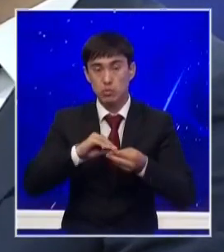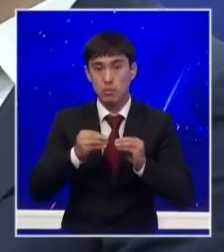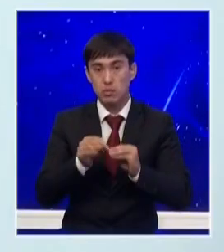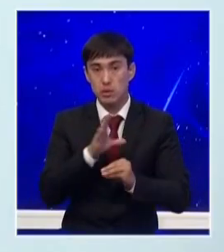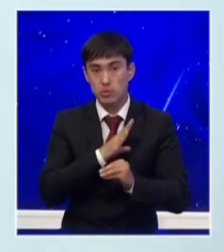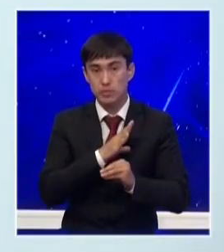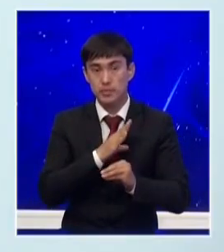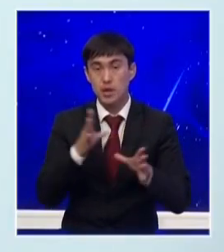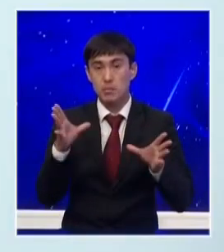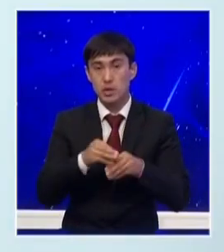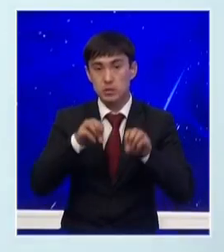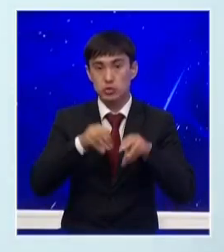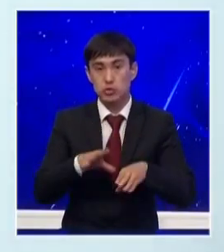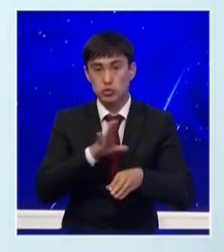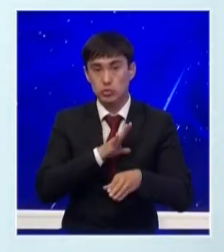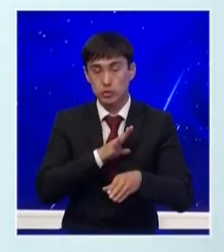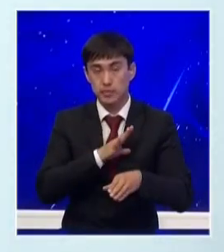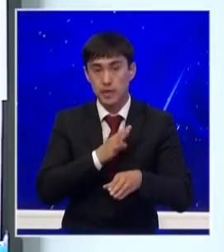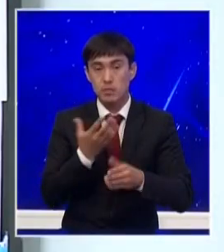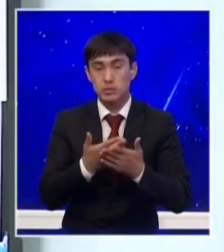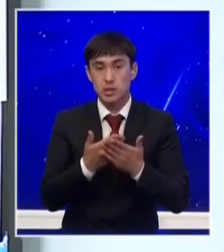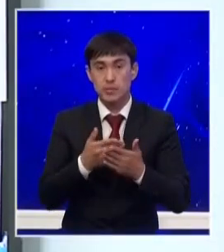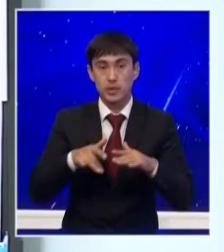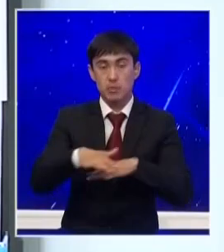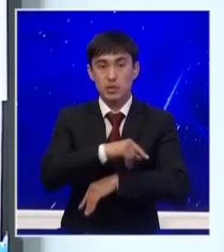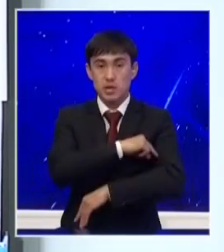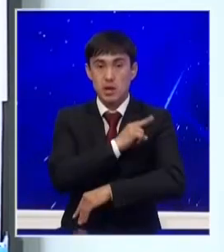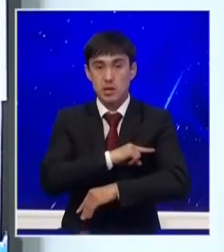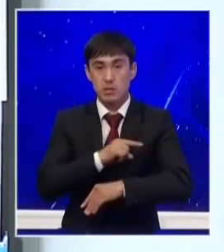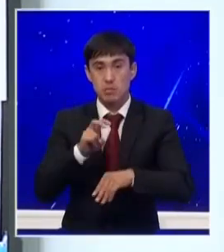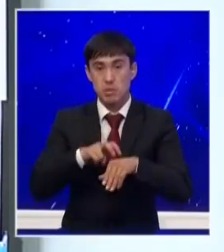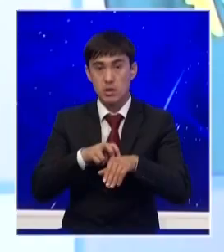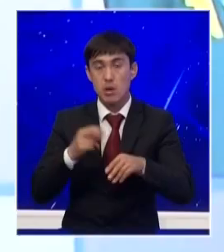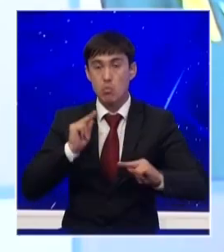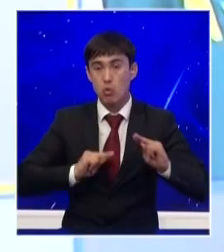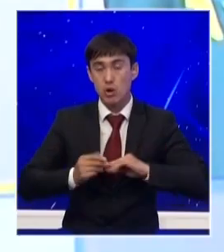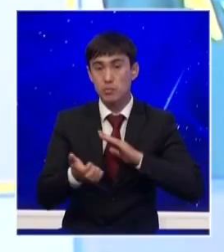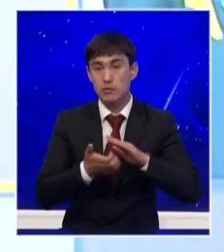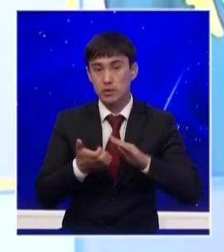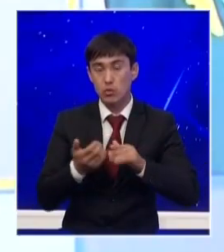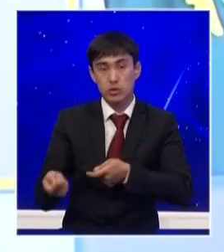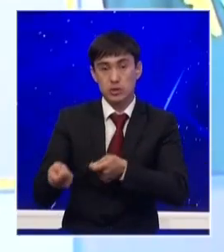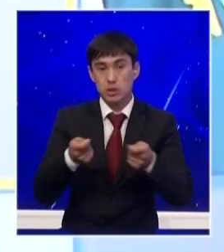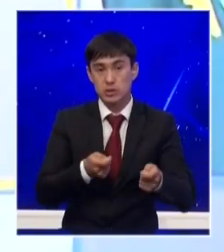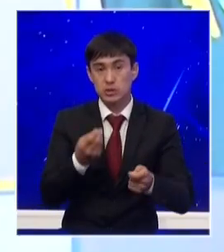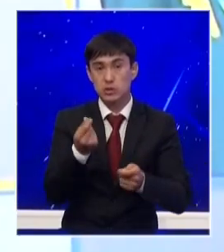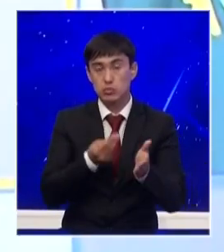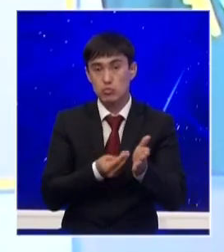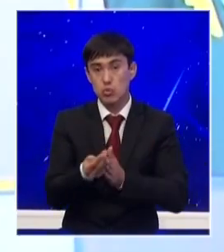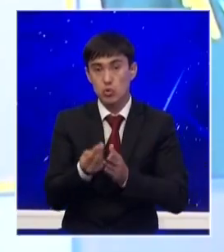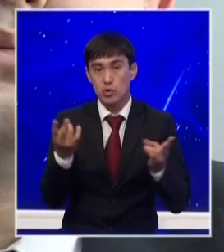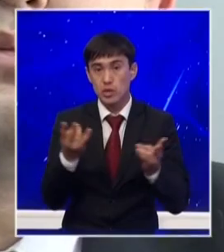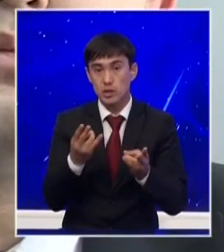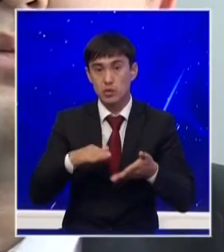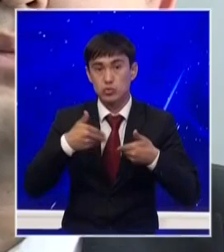көтерілді. Бірлесіп шешу жолы қарастырылды. Мысалы, аймақта дәрігер мен мұғалім тапшы. Оларды тарту үшін демеу қаржы бөлу